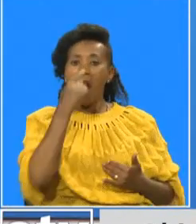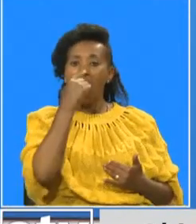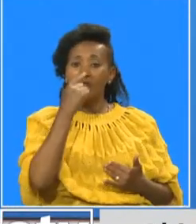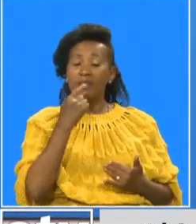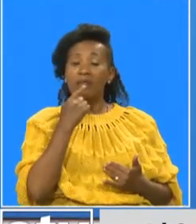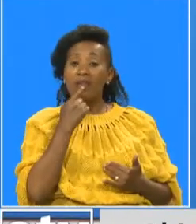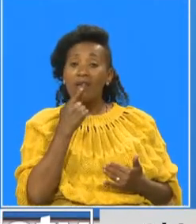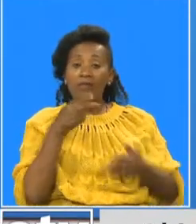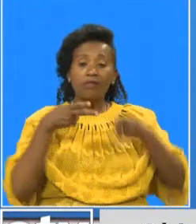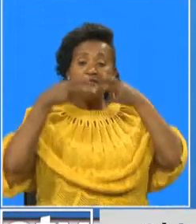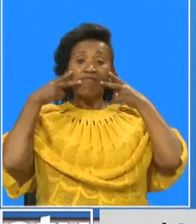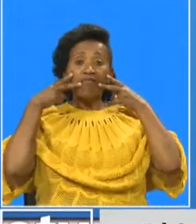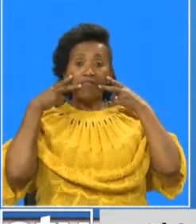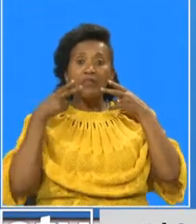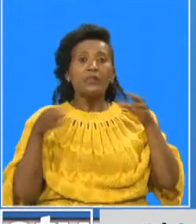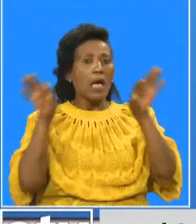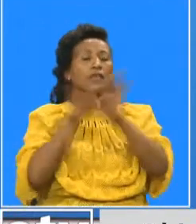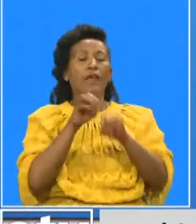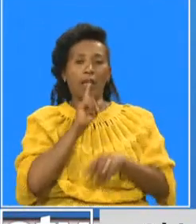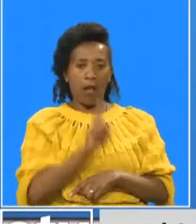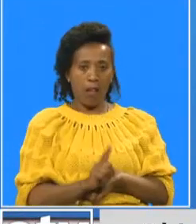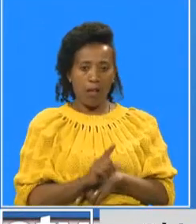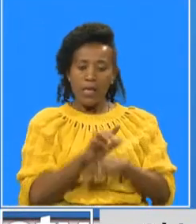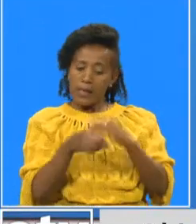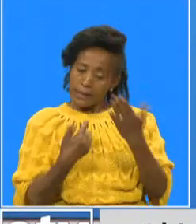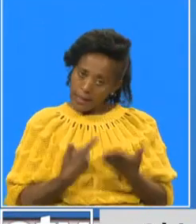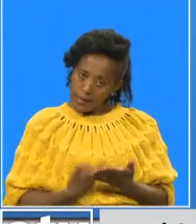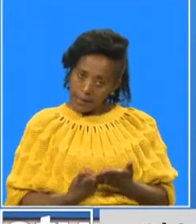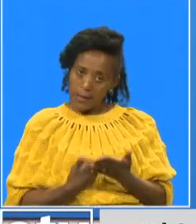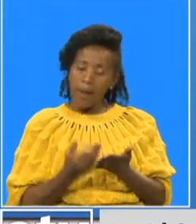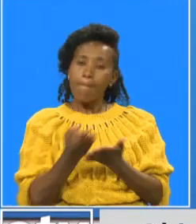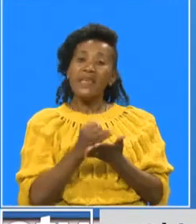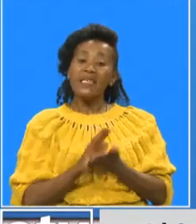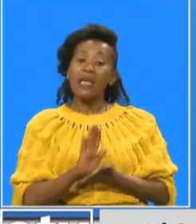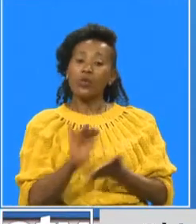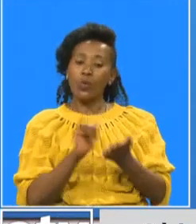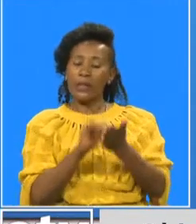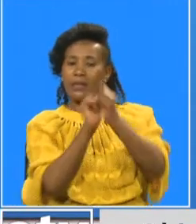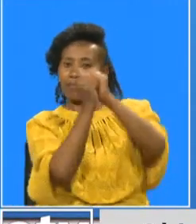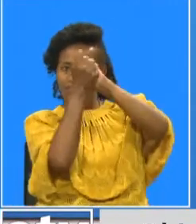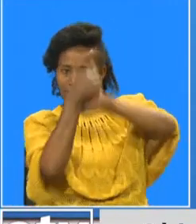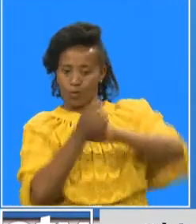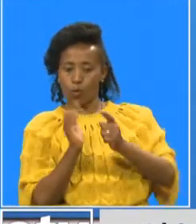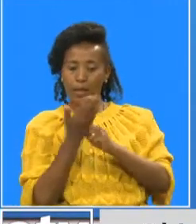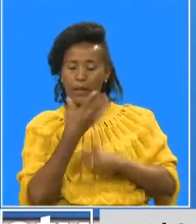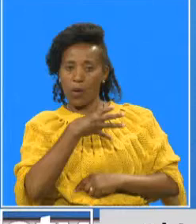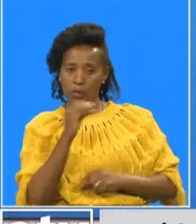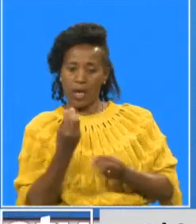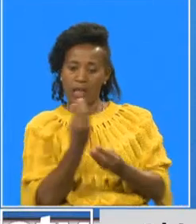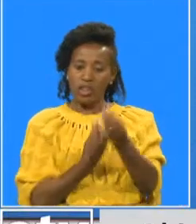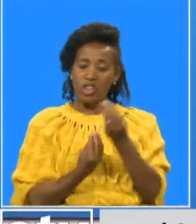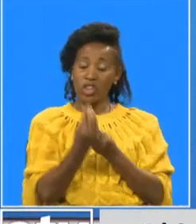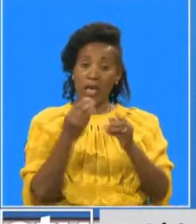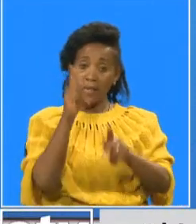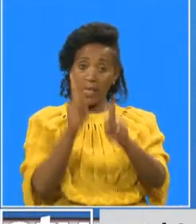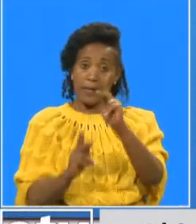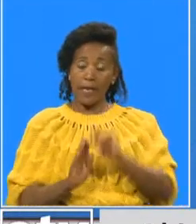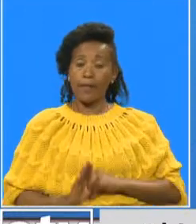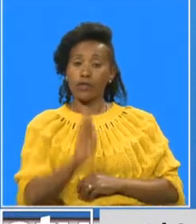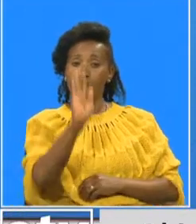የአፍ መሸፈኛ ማስክ ያስፈልጋል። ስለዚህ ፕሮዳክታቸውን ወደዚያ የማዞር አይነት ሁኔታዎችና ሽያጭ